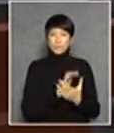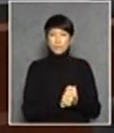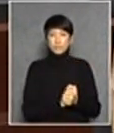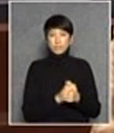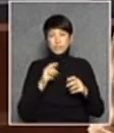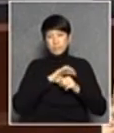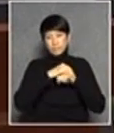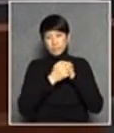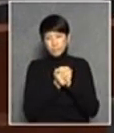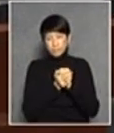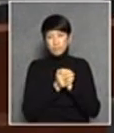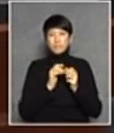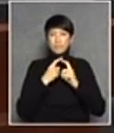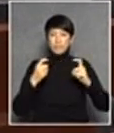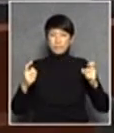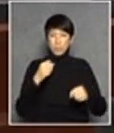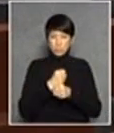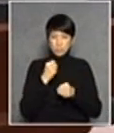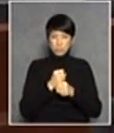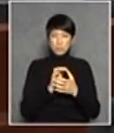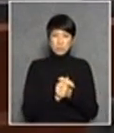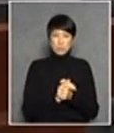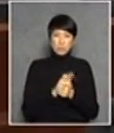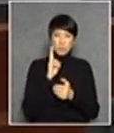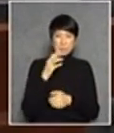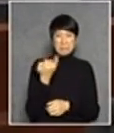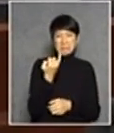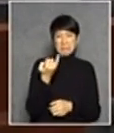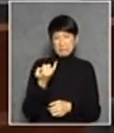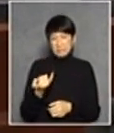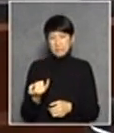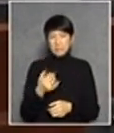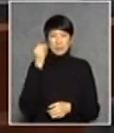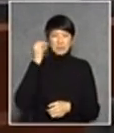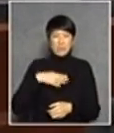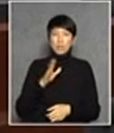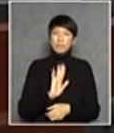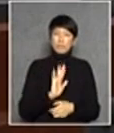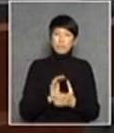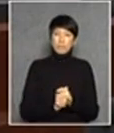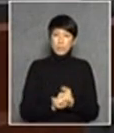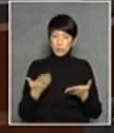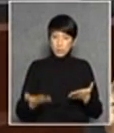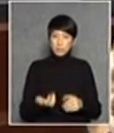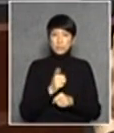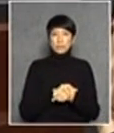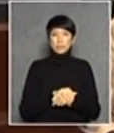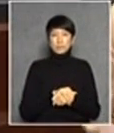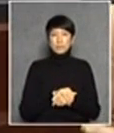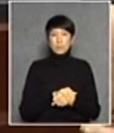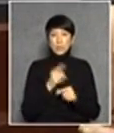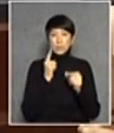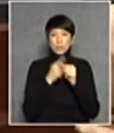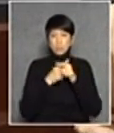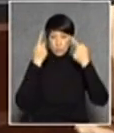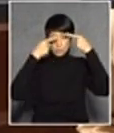會，總不會說做到即係唔湯唔水唔知乜嘢咁樣啦，係咪？難得今次即係中文大學阿岑